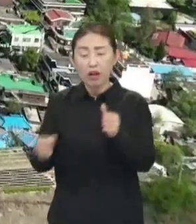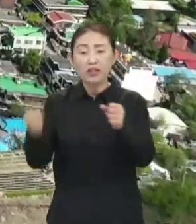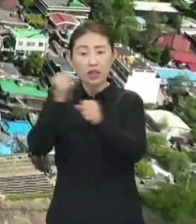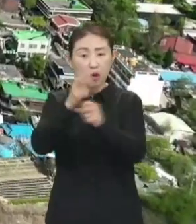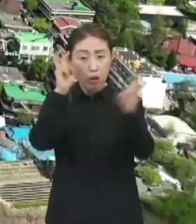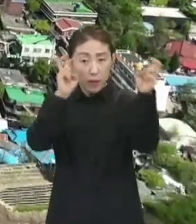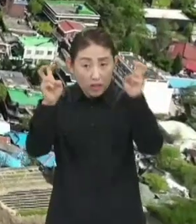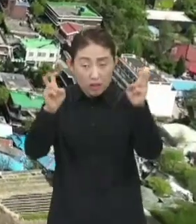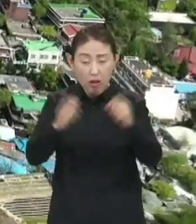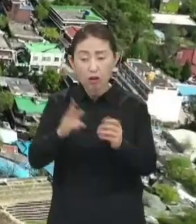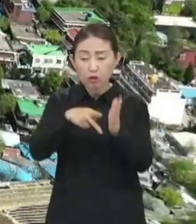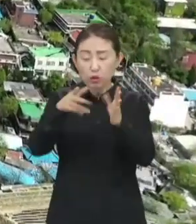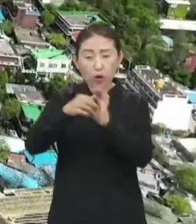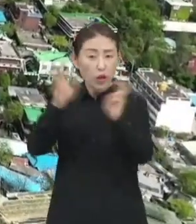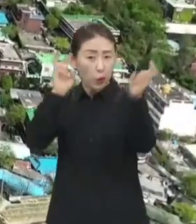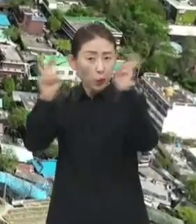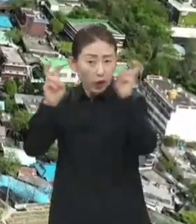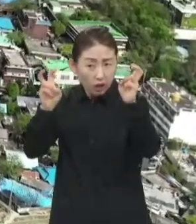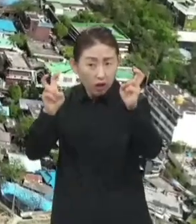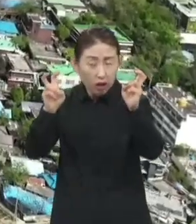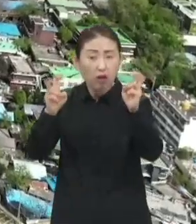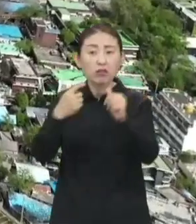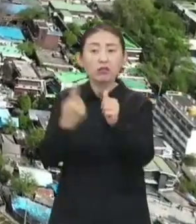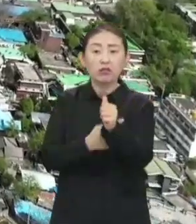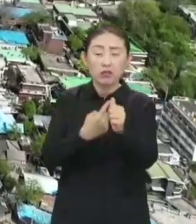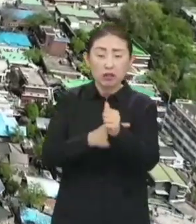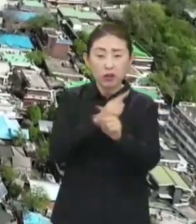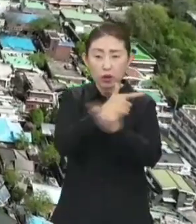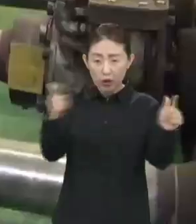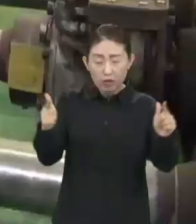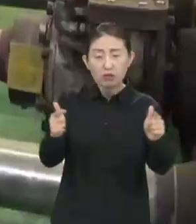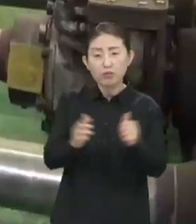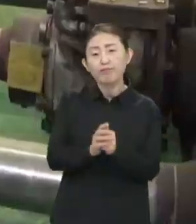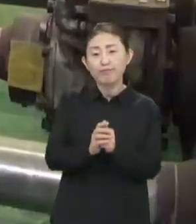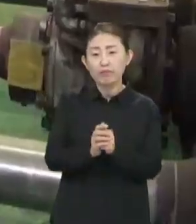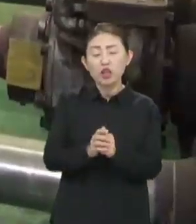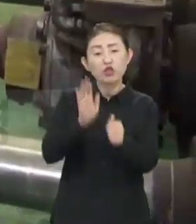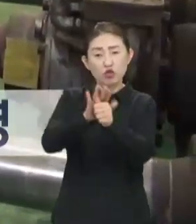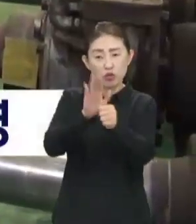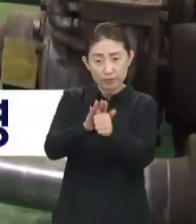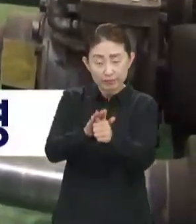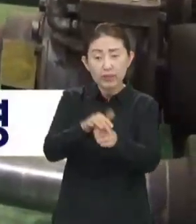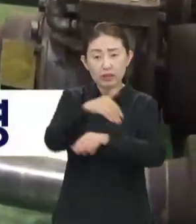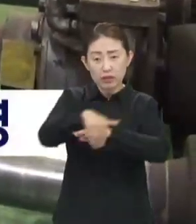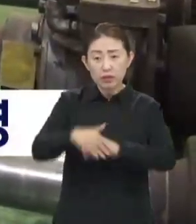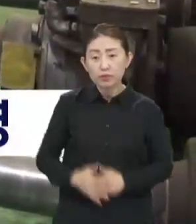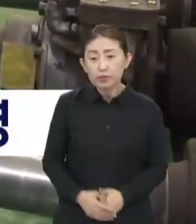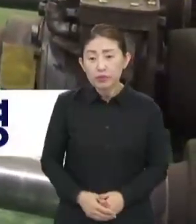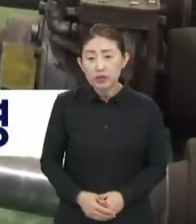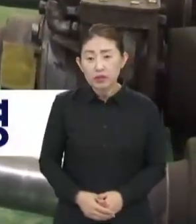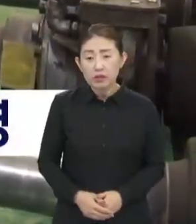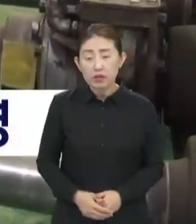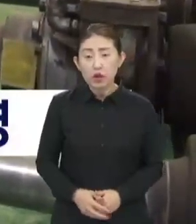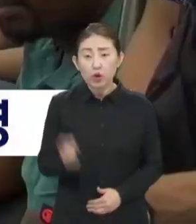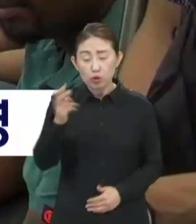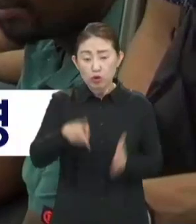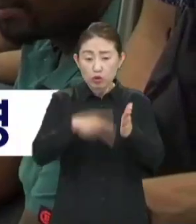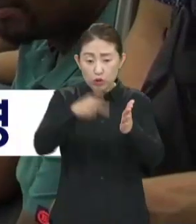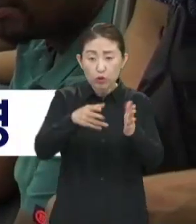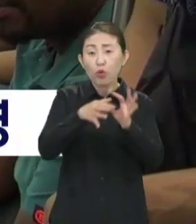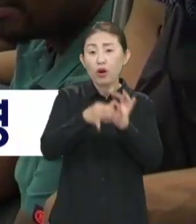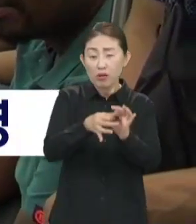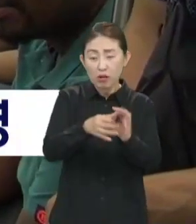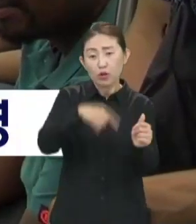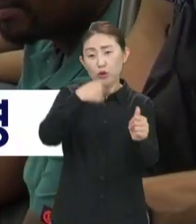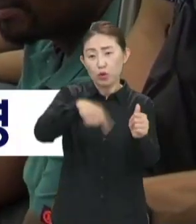벤처 기업의 육성 등 기회도 지역에 제공할 전망입니다. 또한 국토교통부 주관 글로벌 철도 인력 양성 사업에